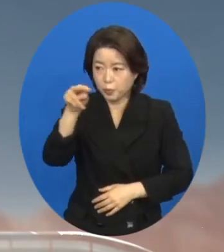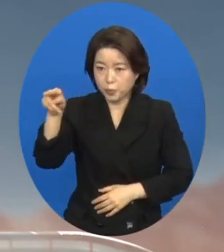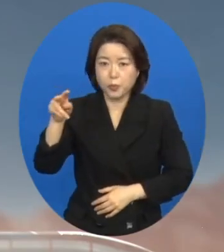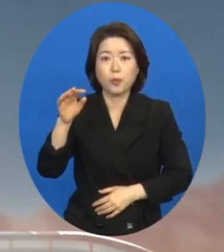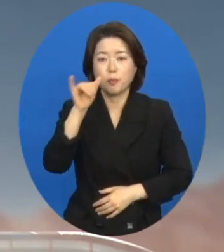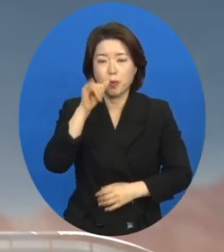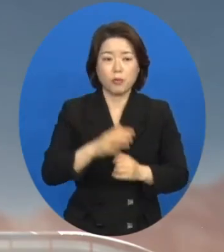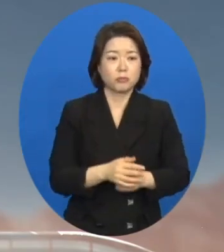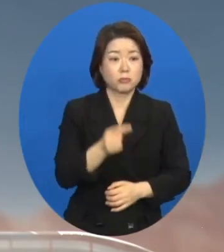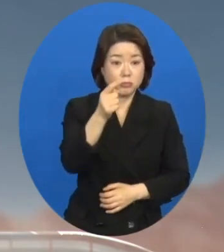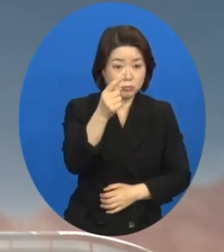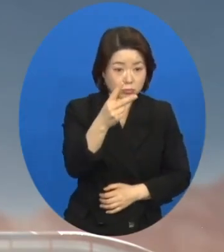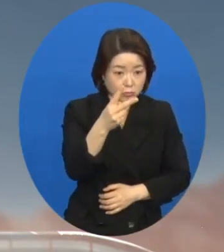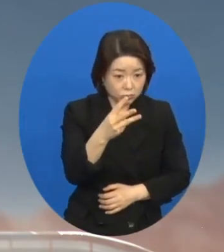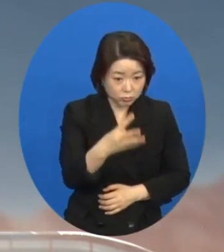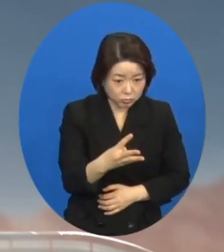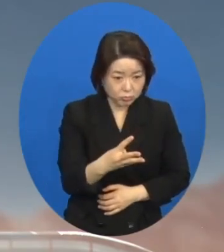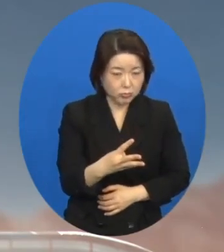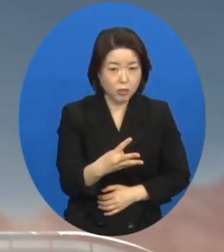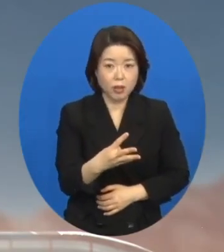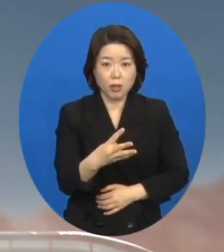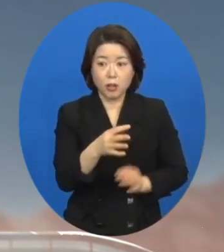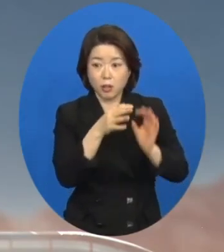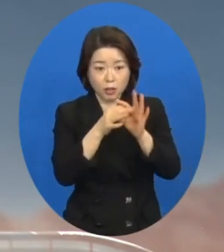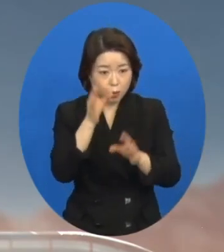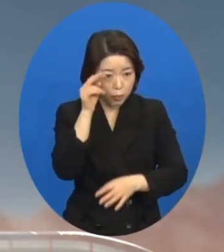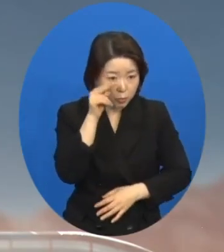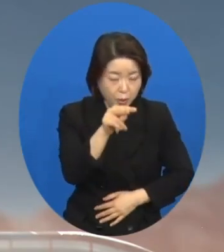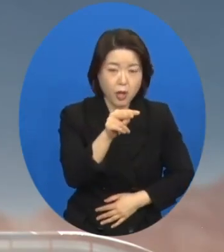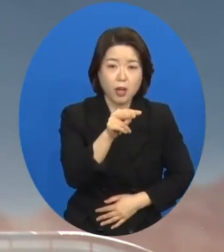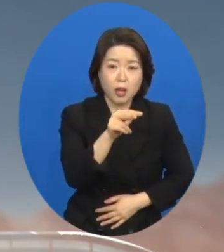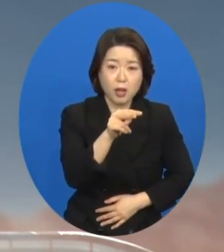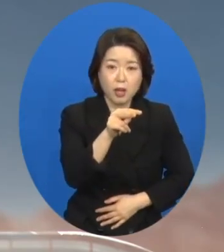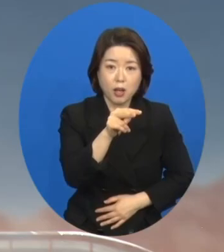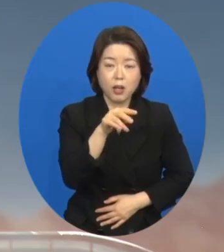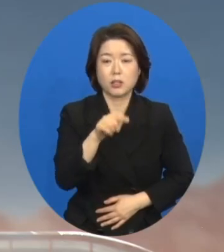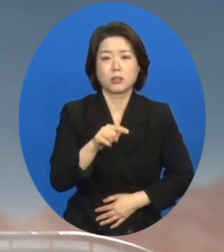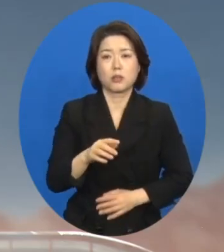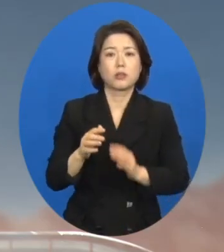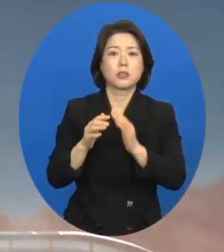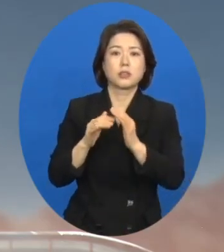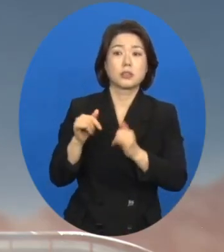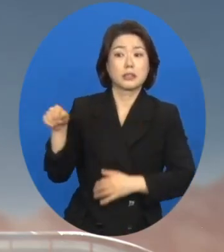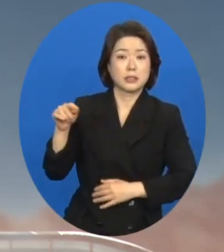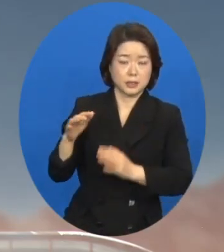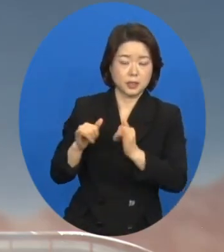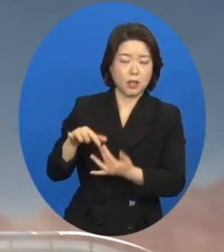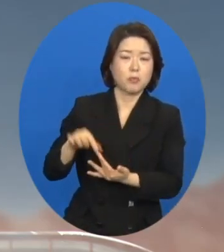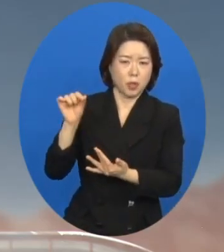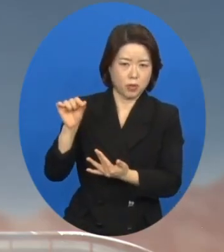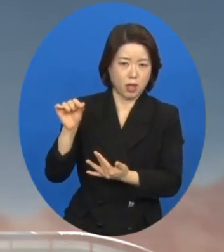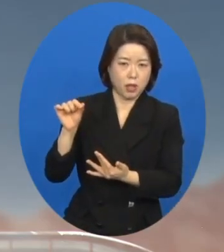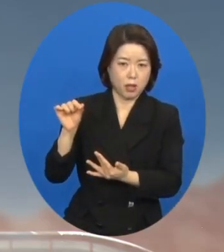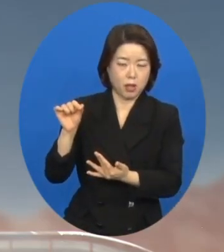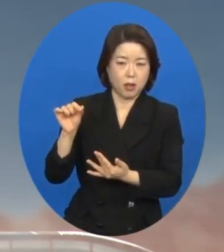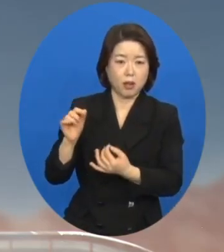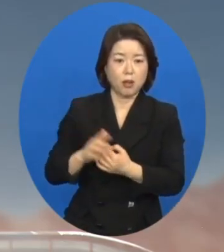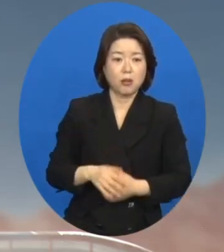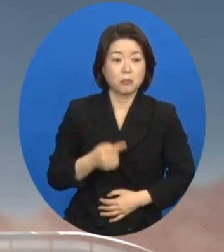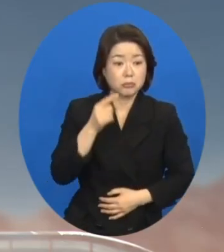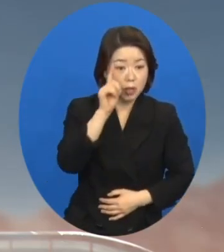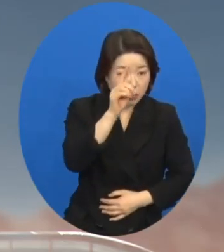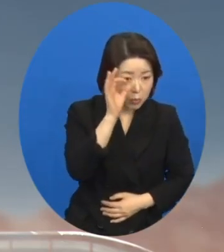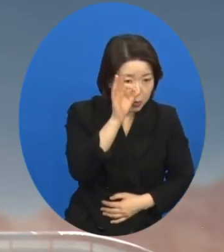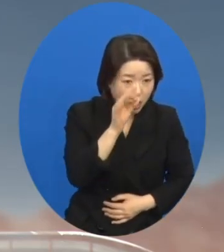두 번 보고 세 번 보고 네 번 보고 계속 보는 것은 그 사람의 선택인데, 그 사람이 한 거예요.